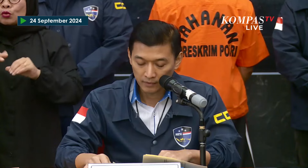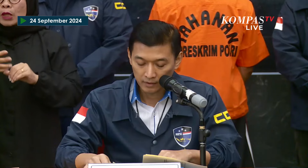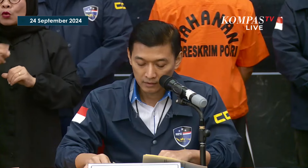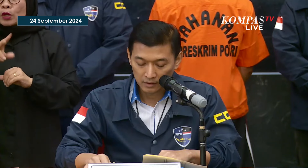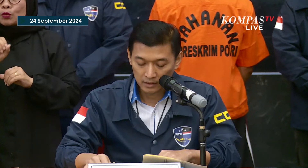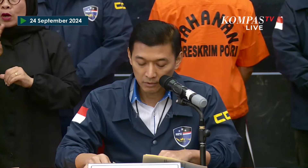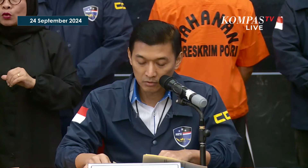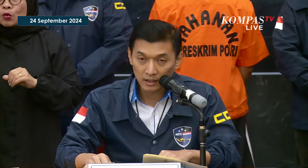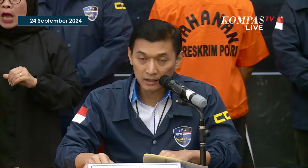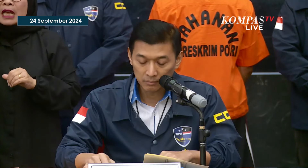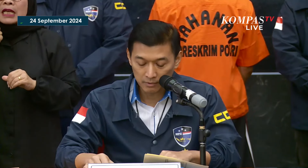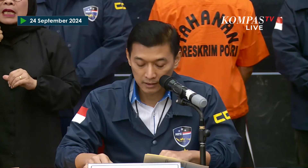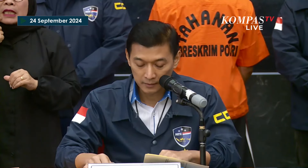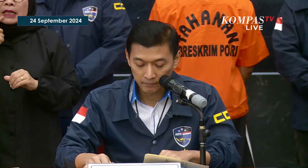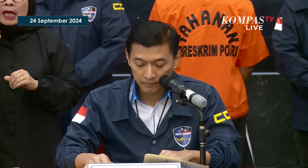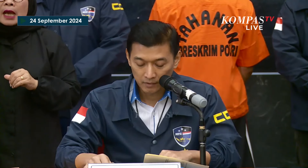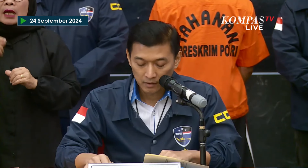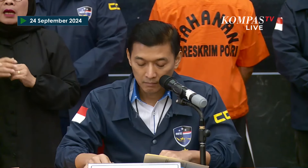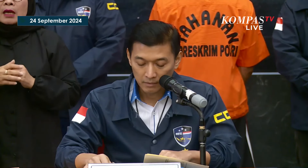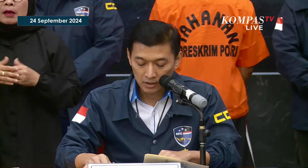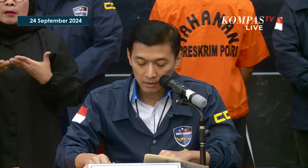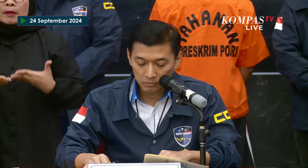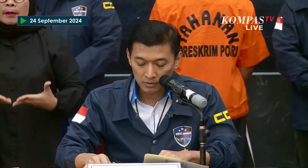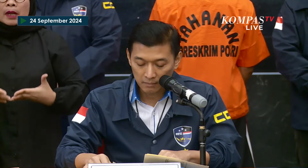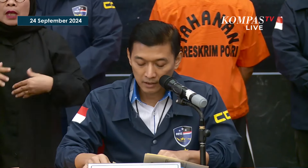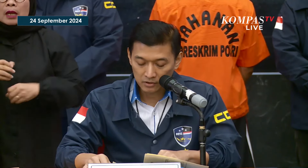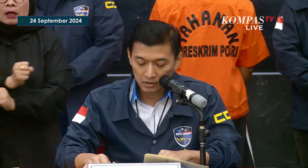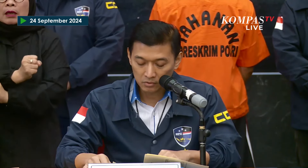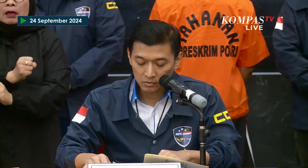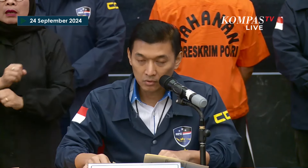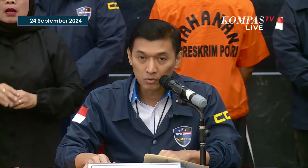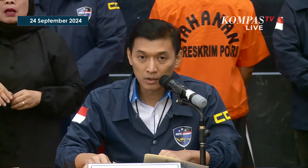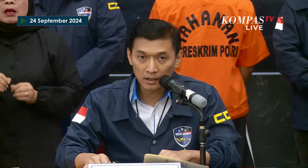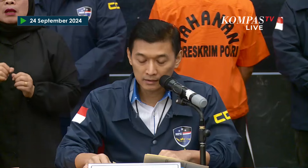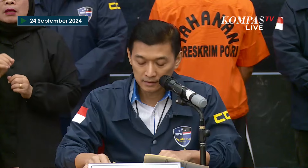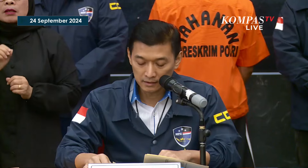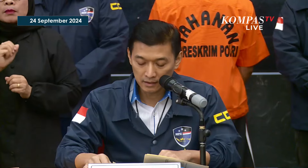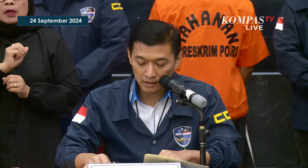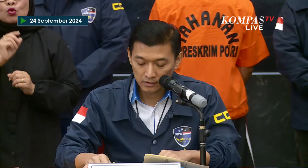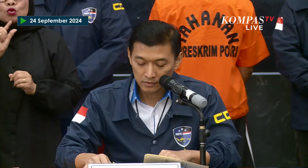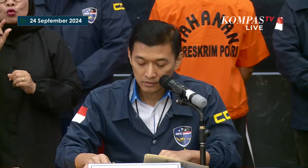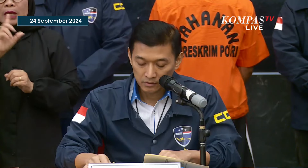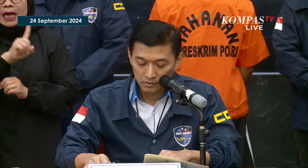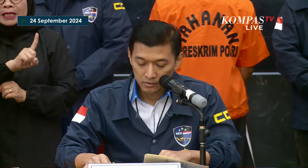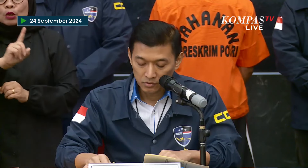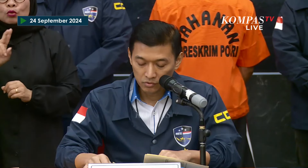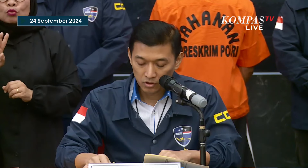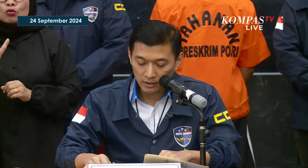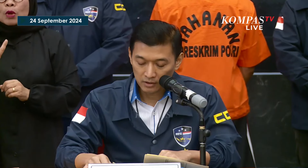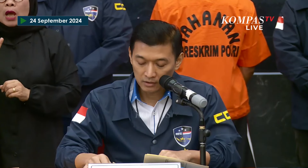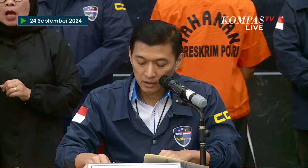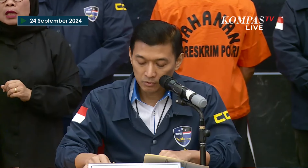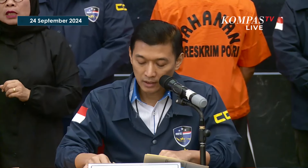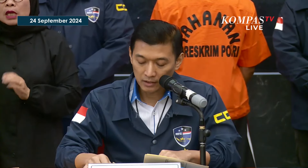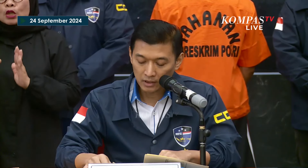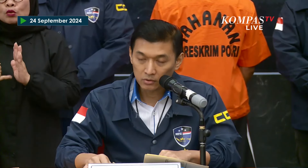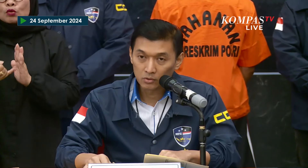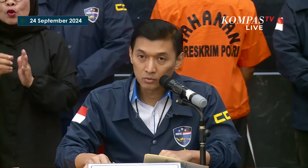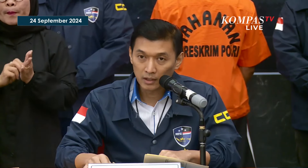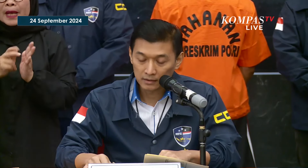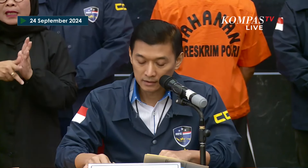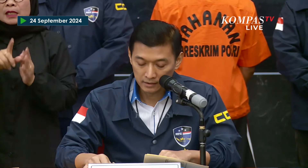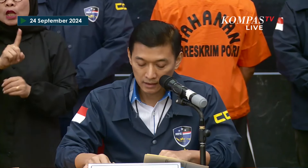2022 tentang Perlindungan Data Pribadi. Pasal 46 ayat 1, 2, 3, junto pasal 30